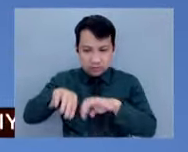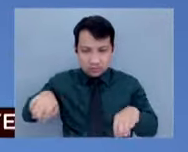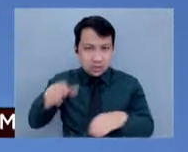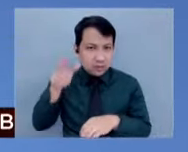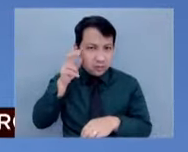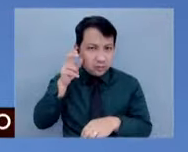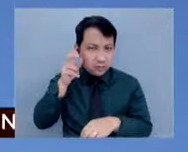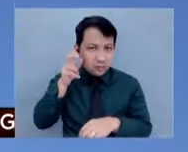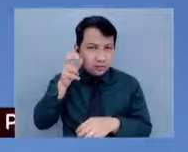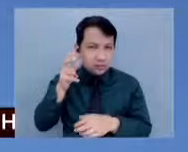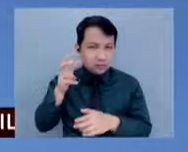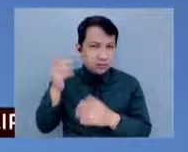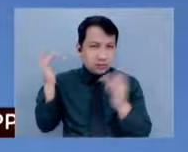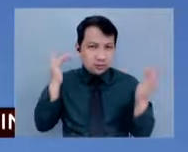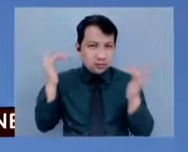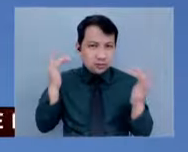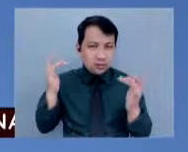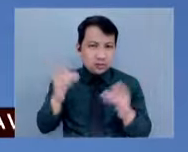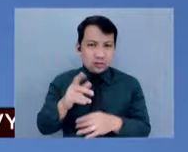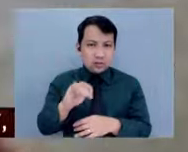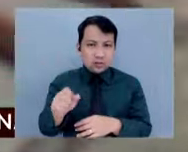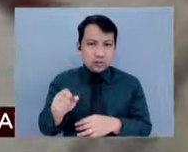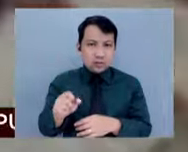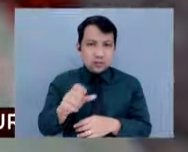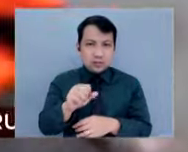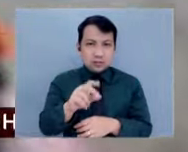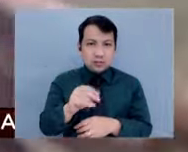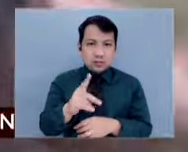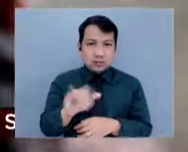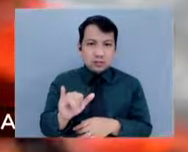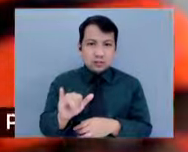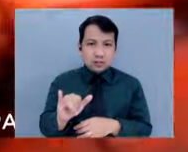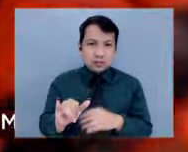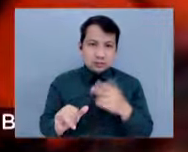malakas na tunog ng ping sa Sandy Key 3.